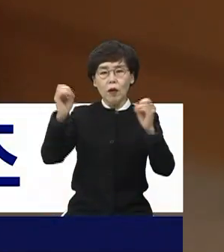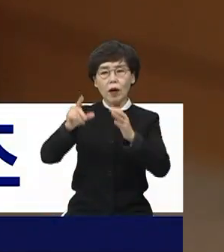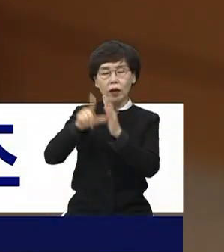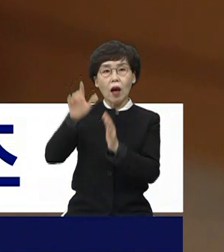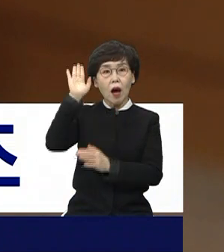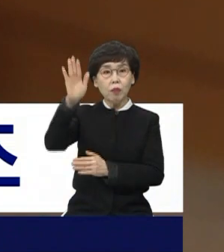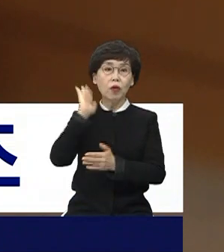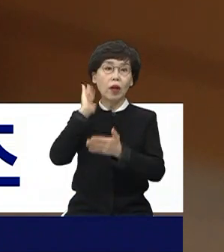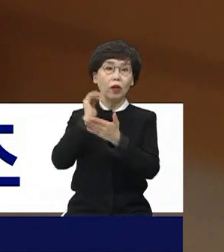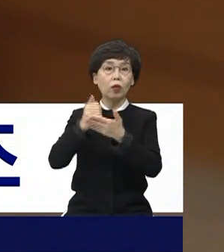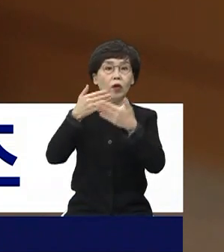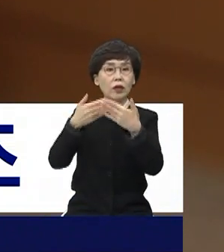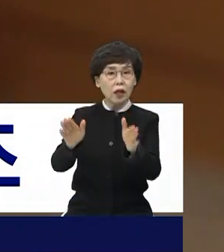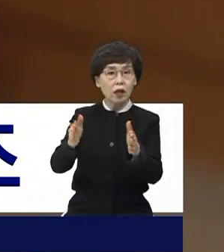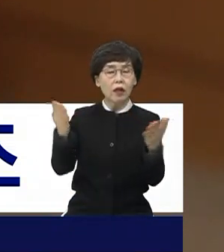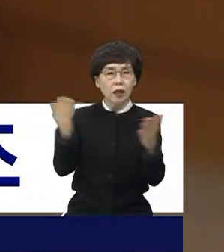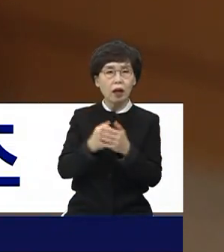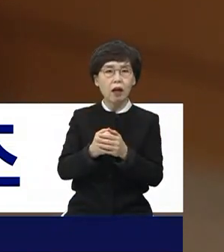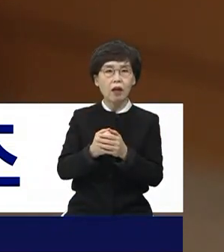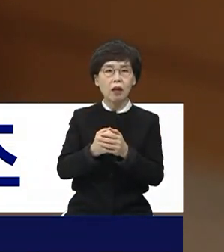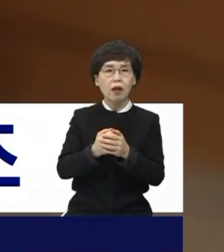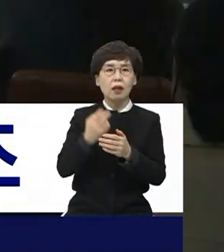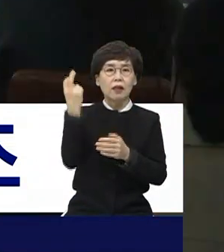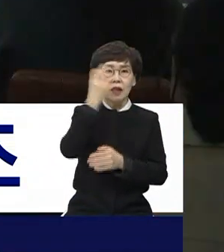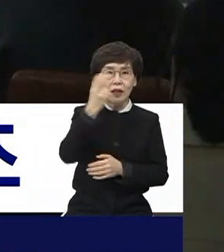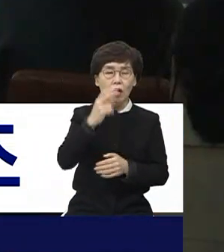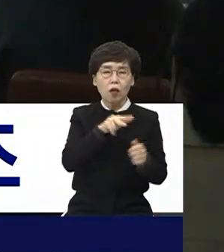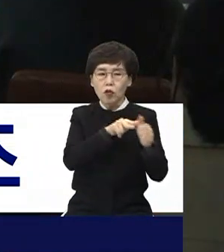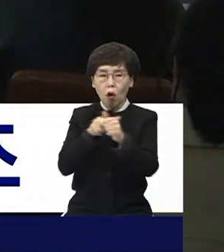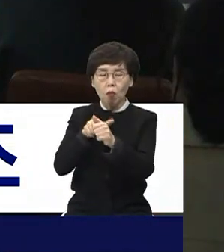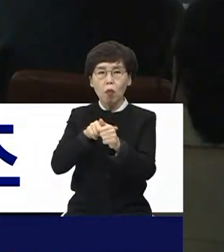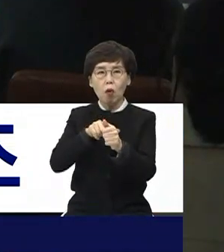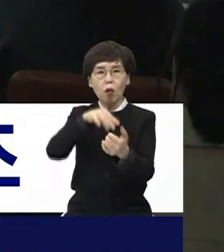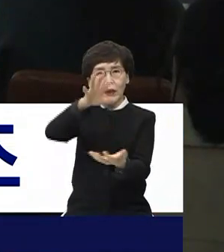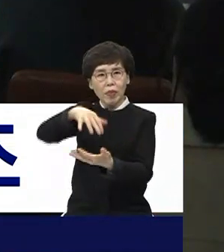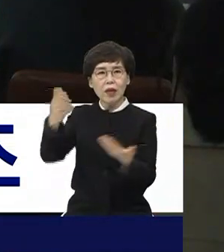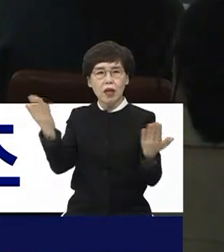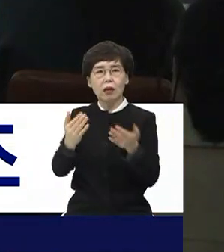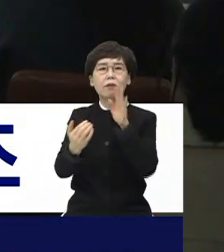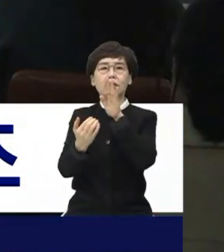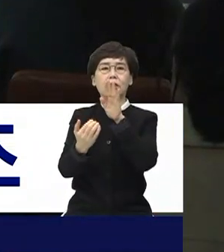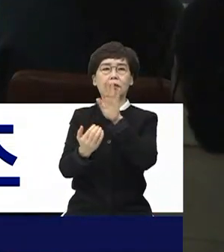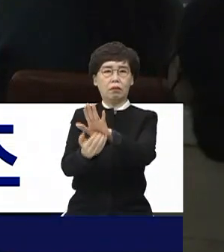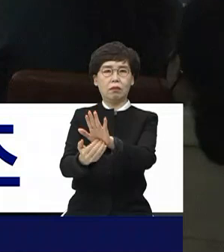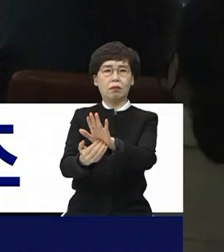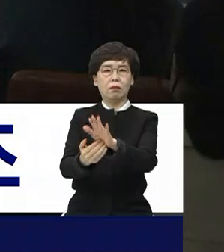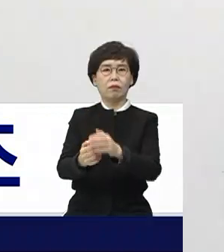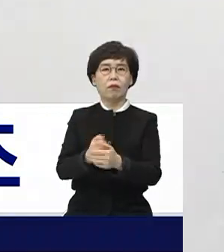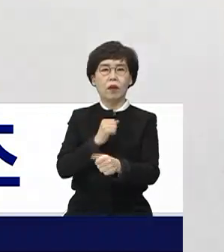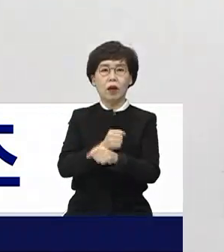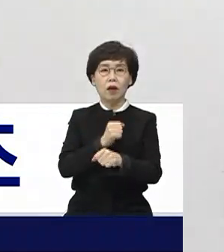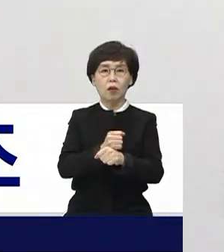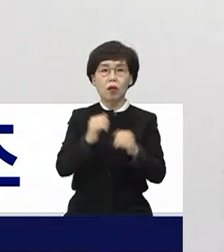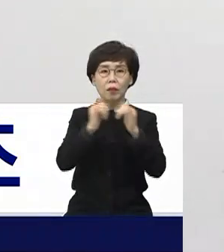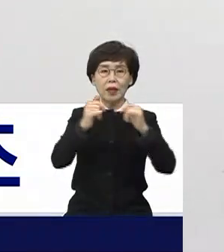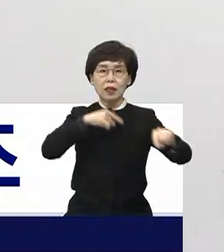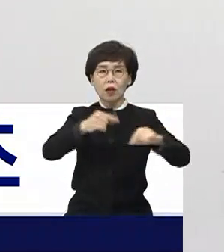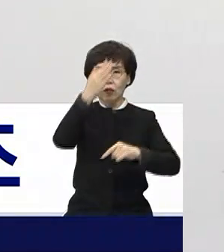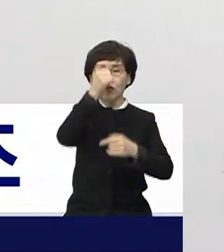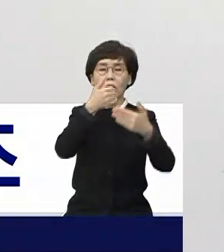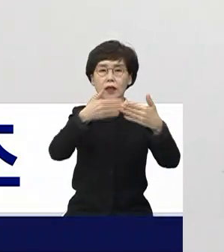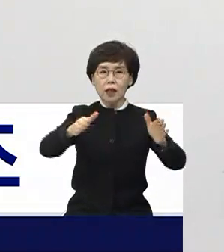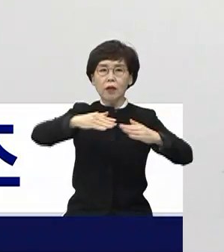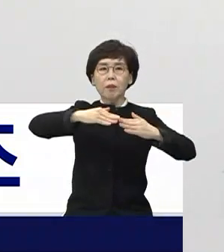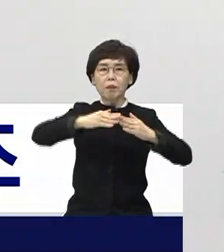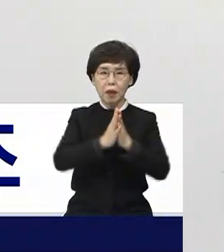앞으로 대통령실 업무에 사정과 정보조사 기능을 철저하게 배제하겠다며 민정수석실 폐지를 재차